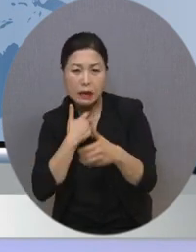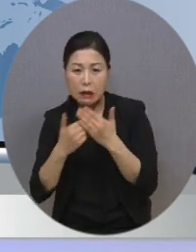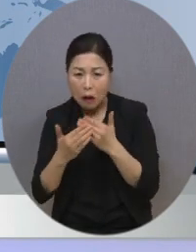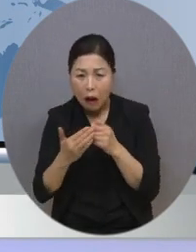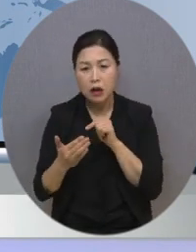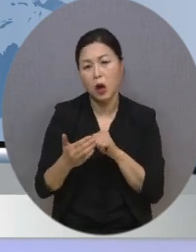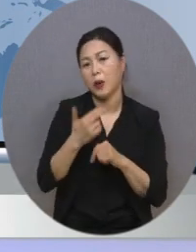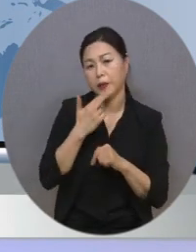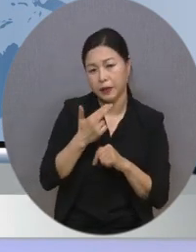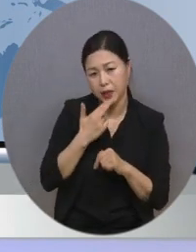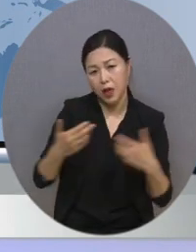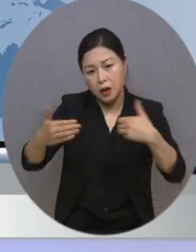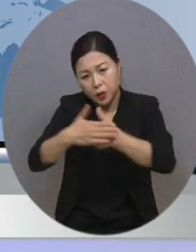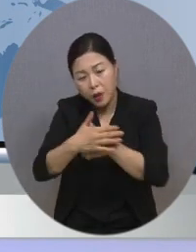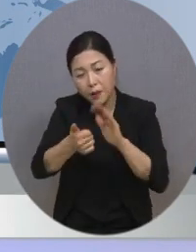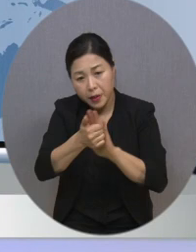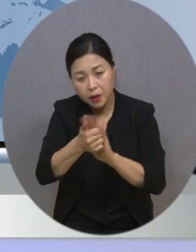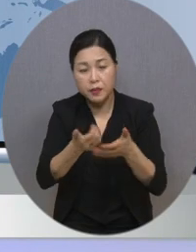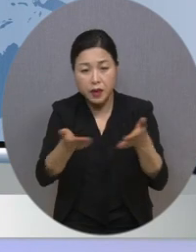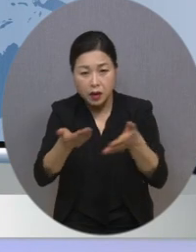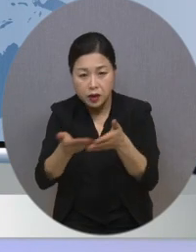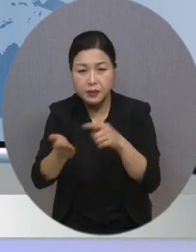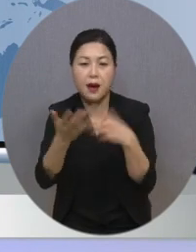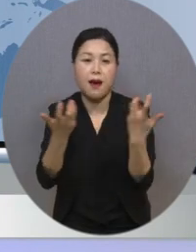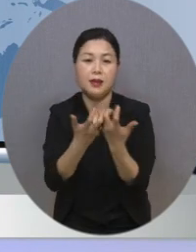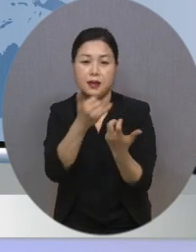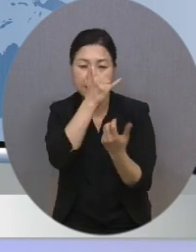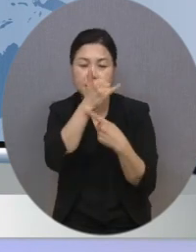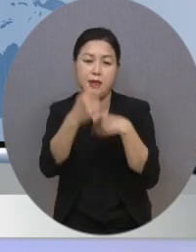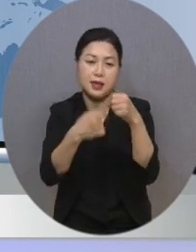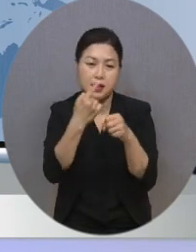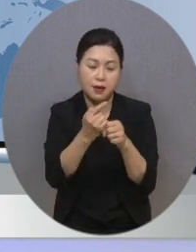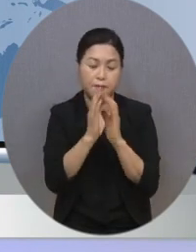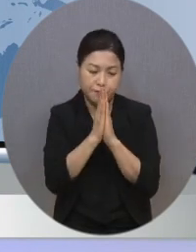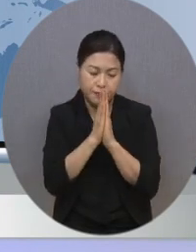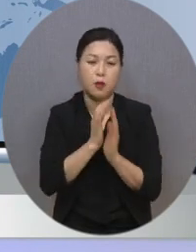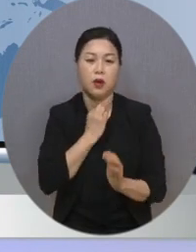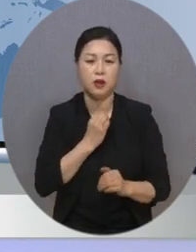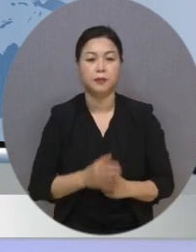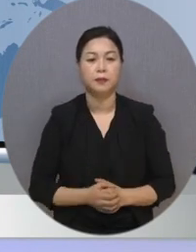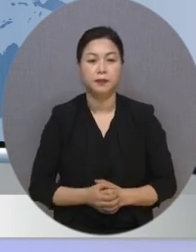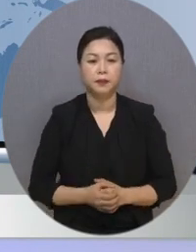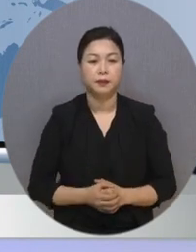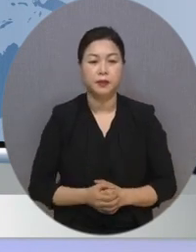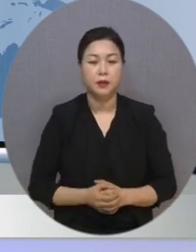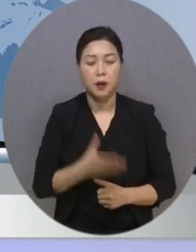없도록 포용과 배려, 나눔이 가득한 한 해가 되기를 기원해봅니다.